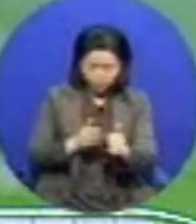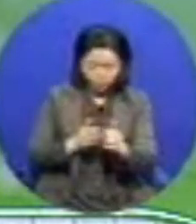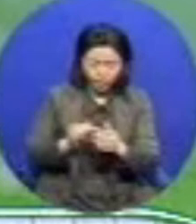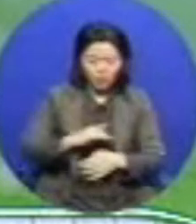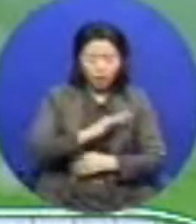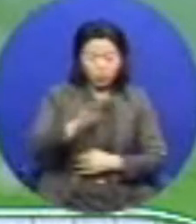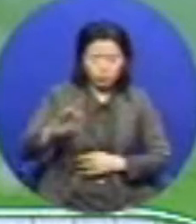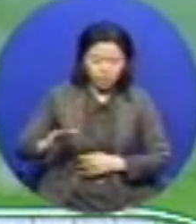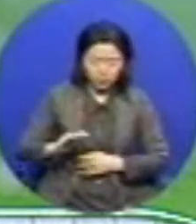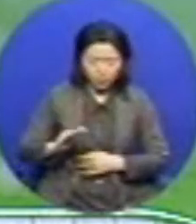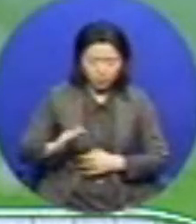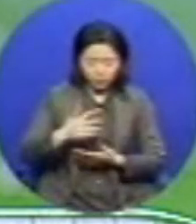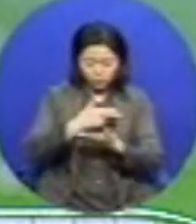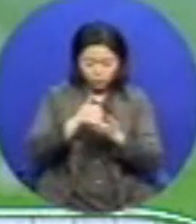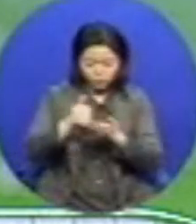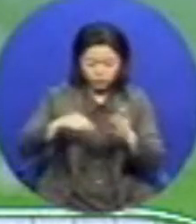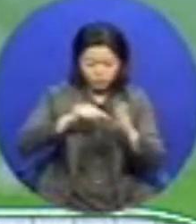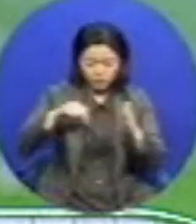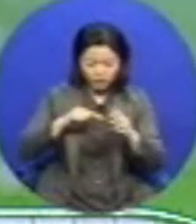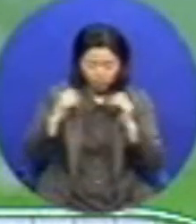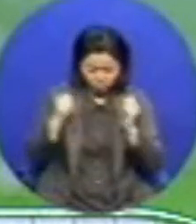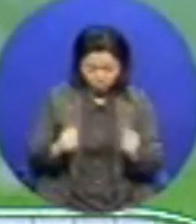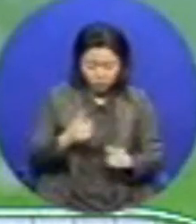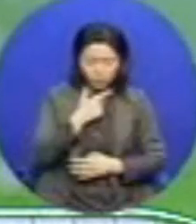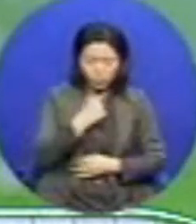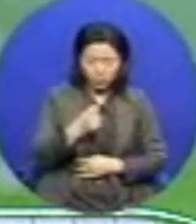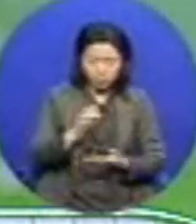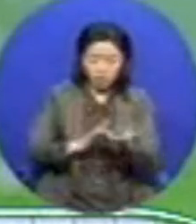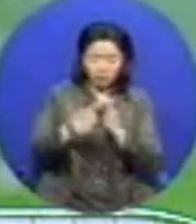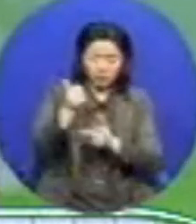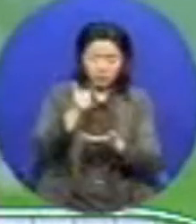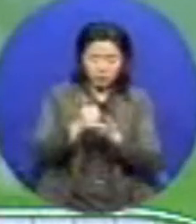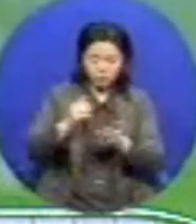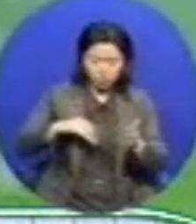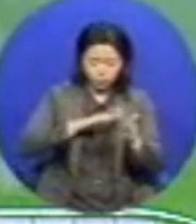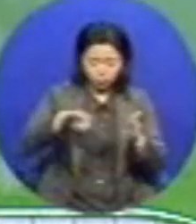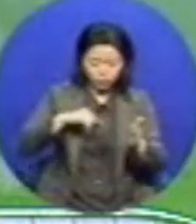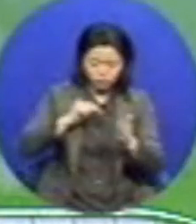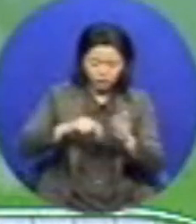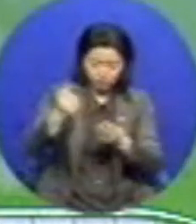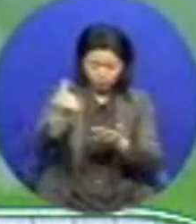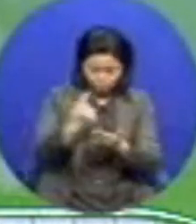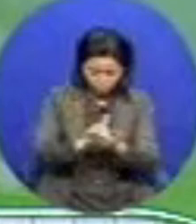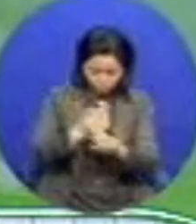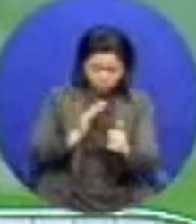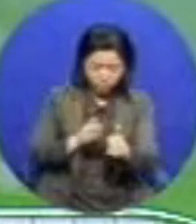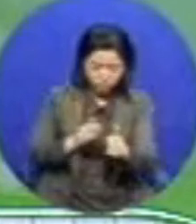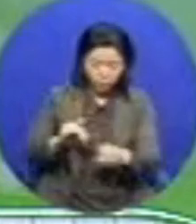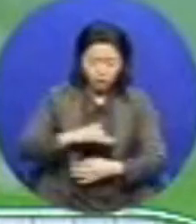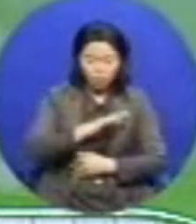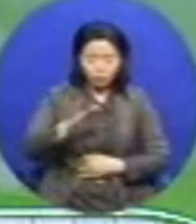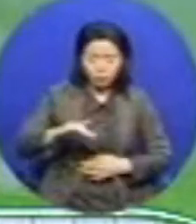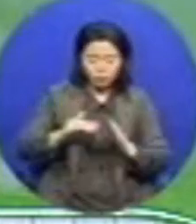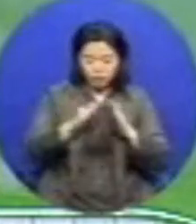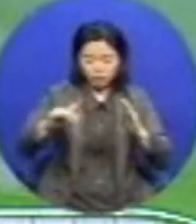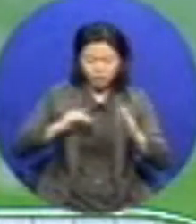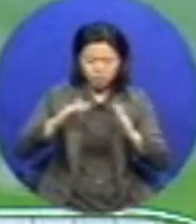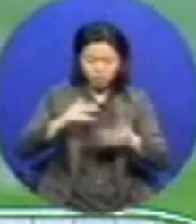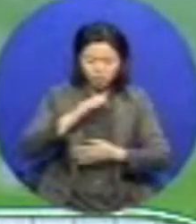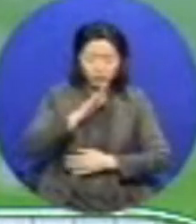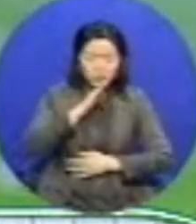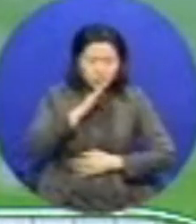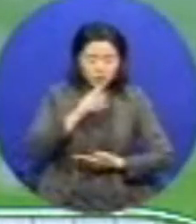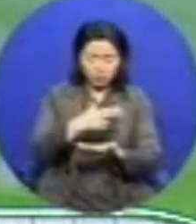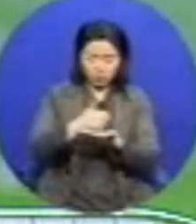우리가 주님 안에 거할 기르고 나오니 예수님 우리 안에 뭐 쏘서 우리의 가정에 진정한 주님이 돼 있어서